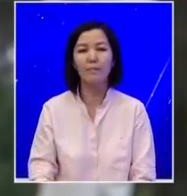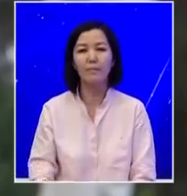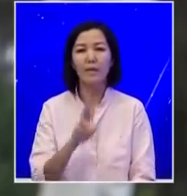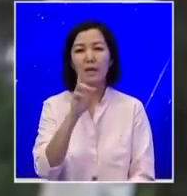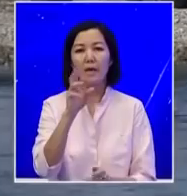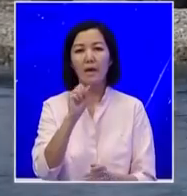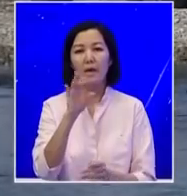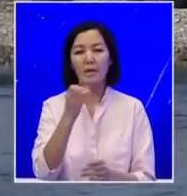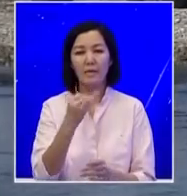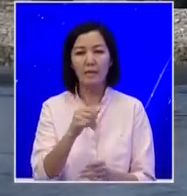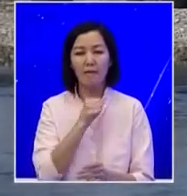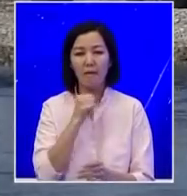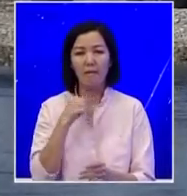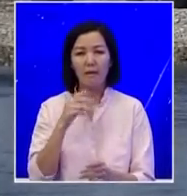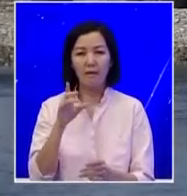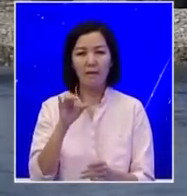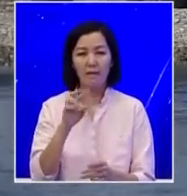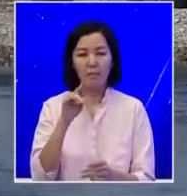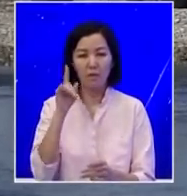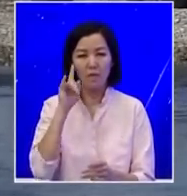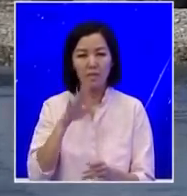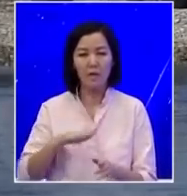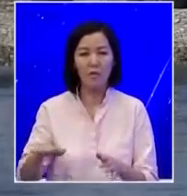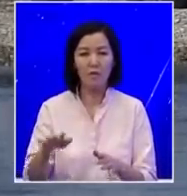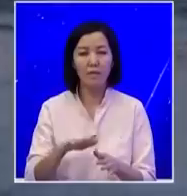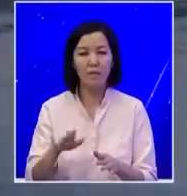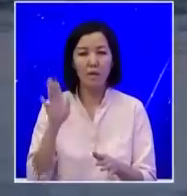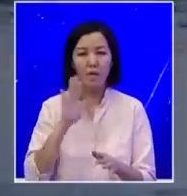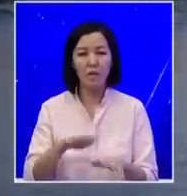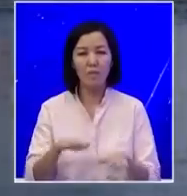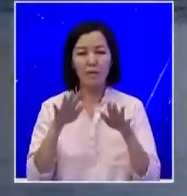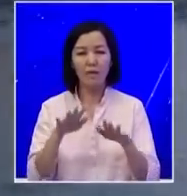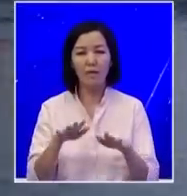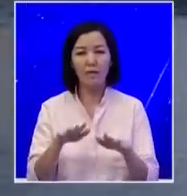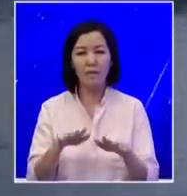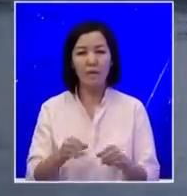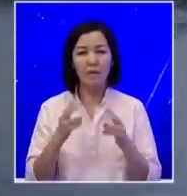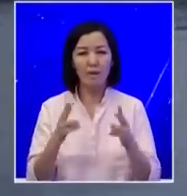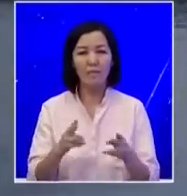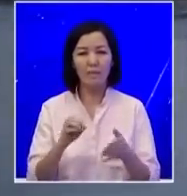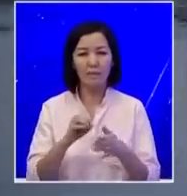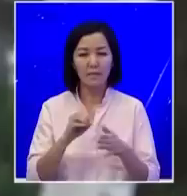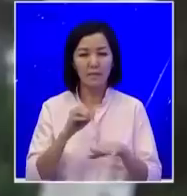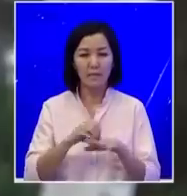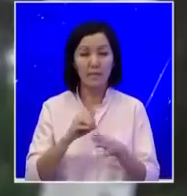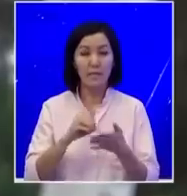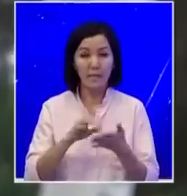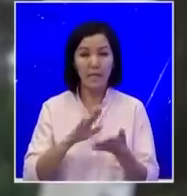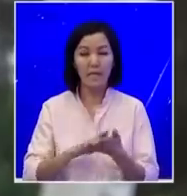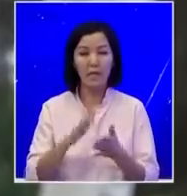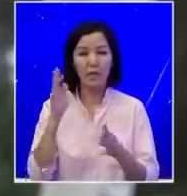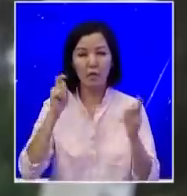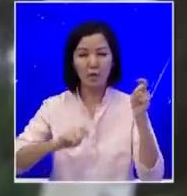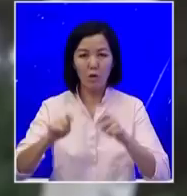Қарасай, Талғар, Еңбекші Қазақ аудандарында сел қауіпті, сырғыма қауіпті ошақтары тіркелген. Жауын шашының көп